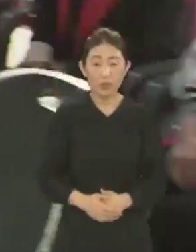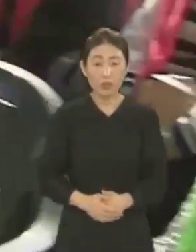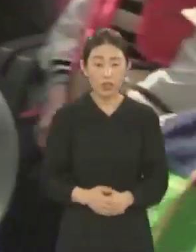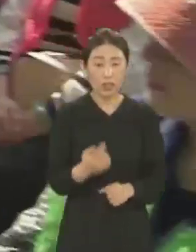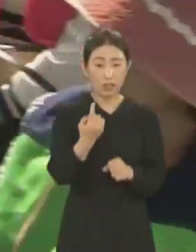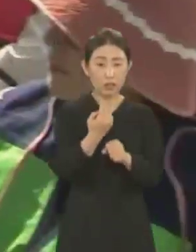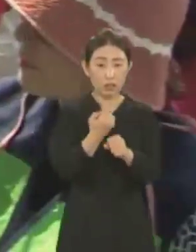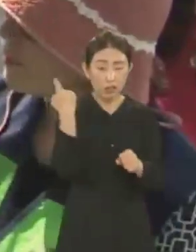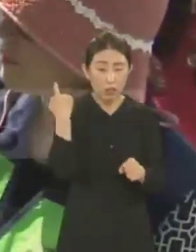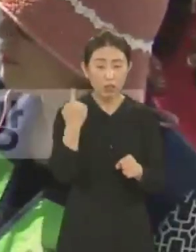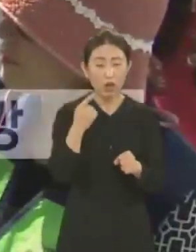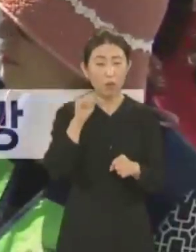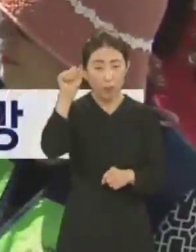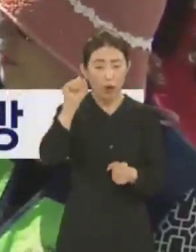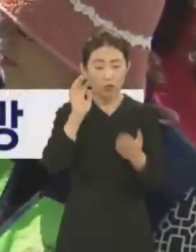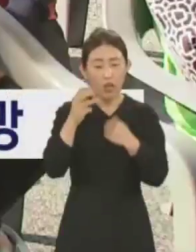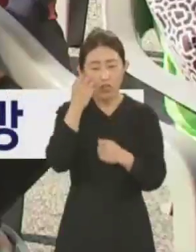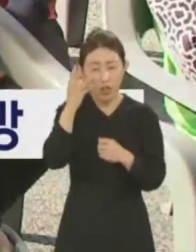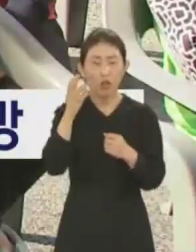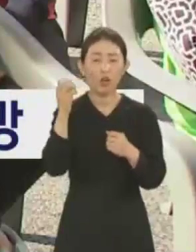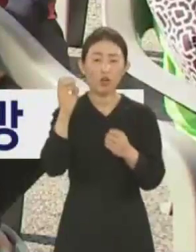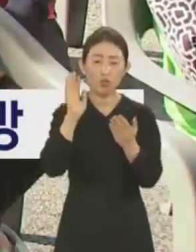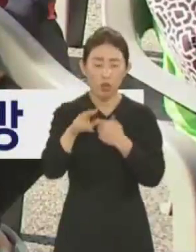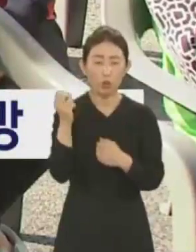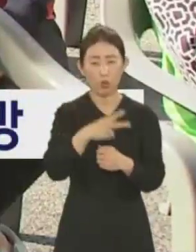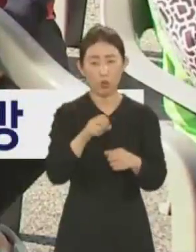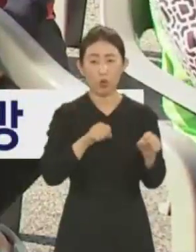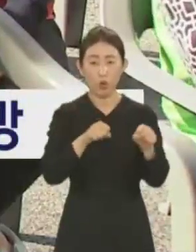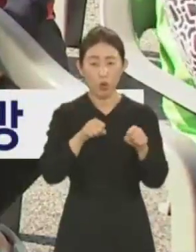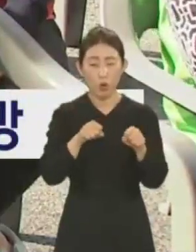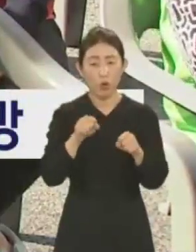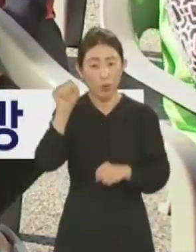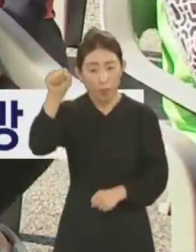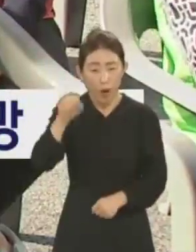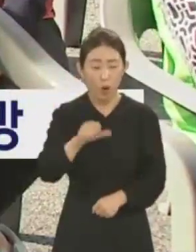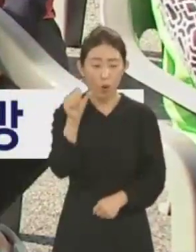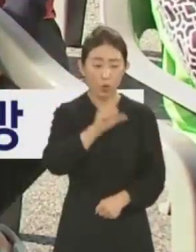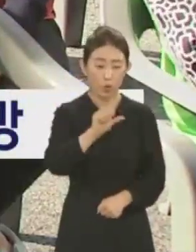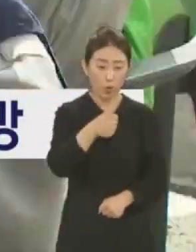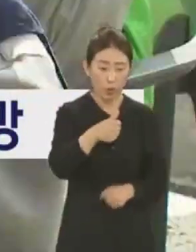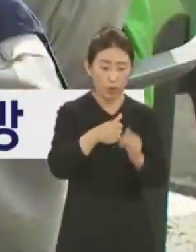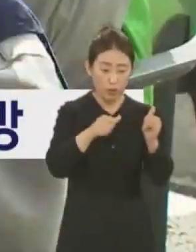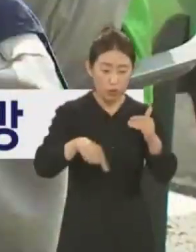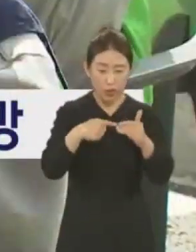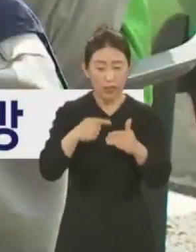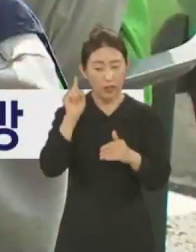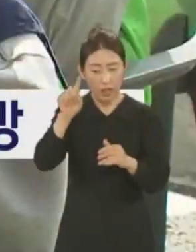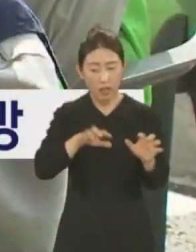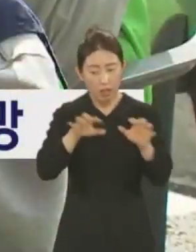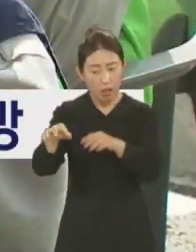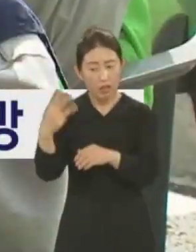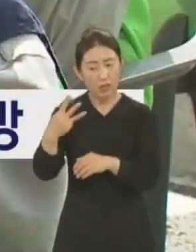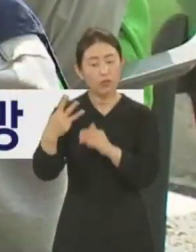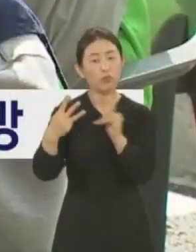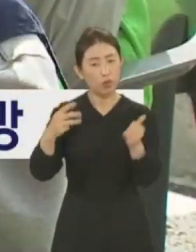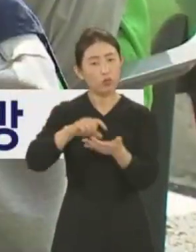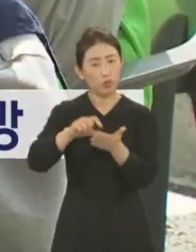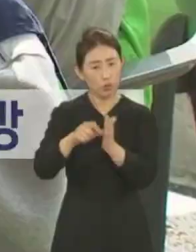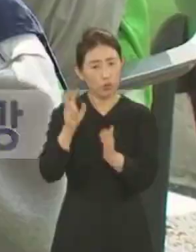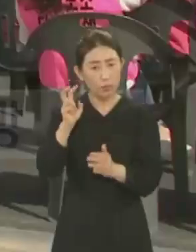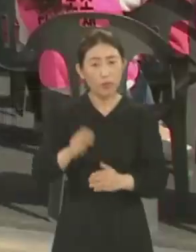지난해 총파업 이후 4개월만으로 대전과 세종 충남지역 조합원 6,500명 가운데 3000여명가량이 참가할 전망입니다